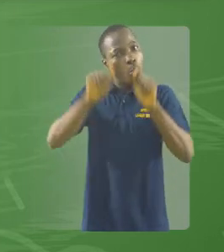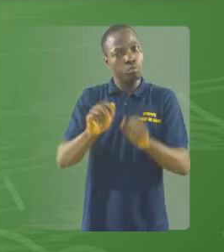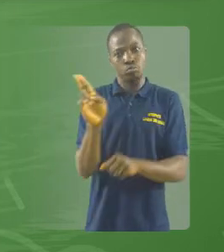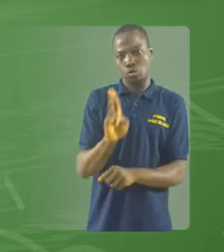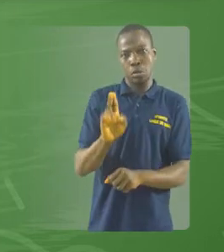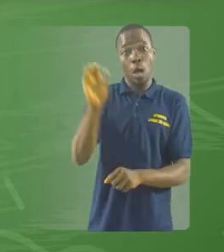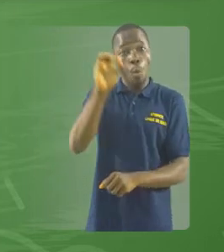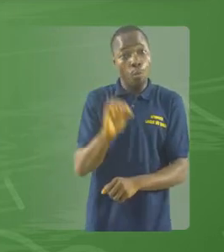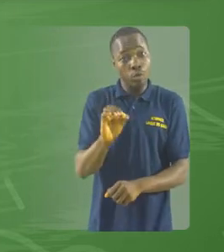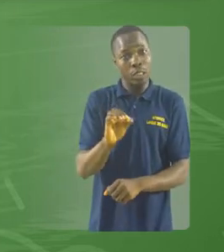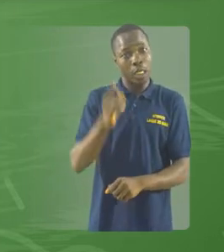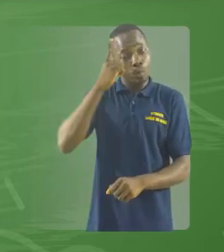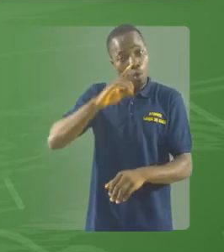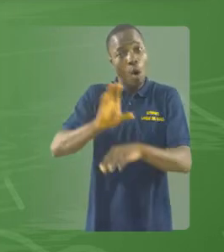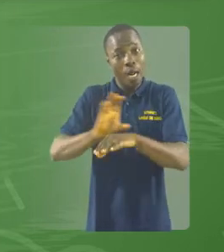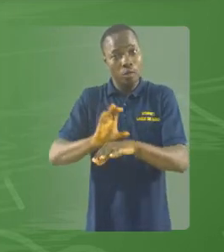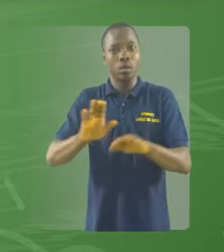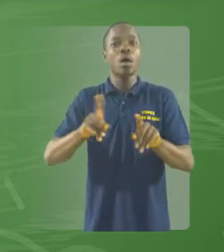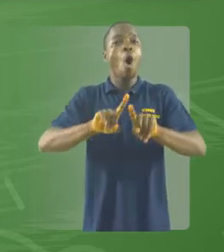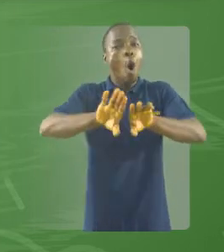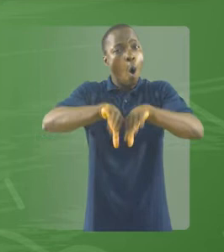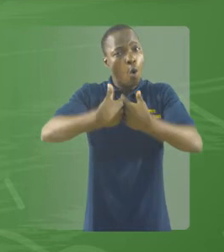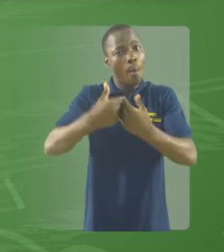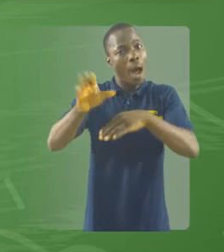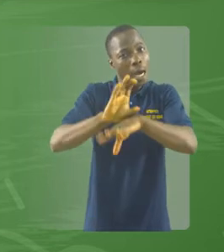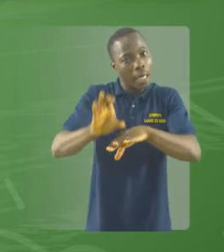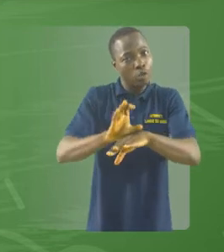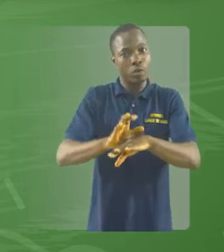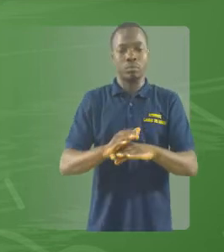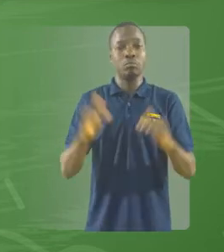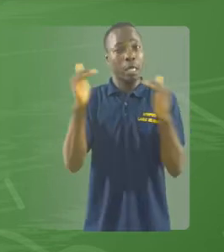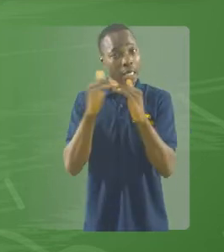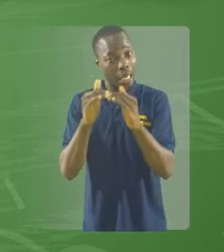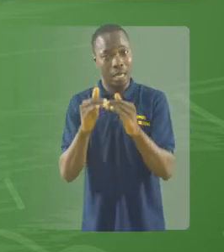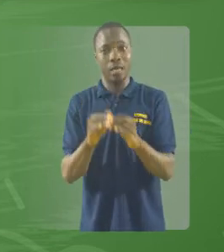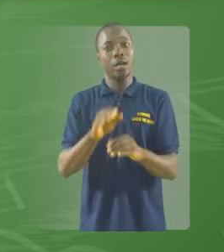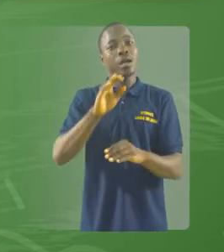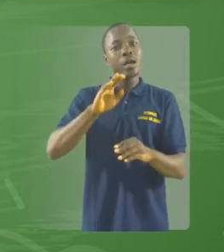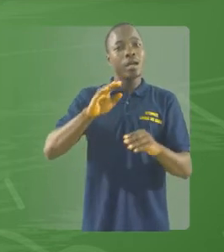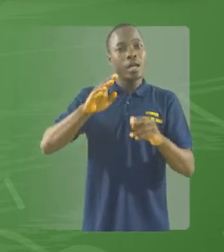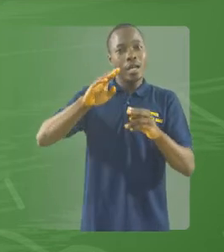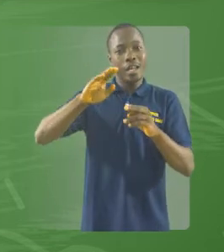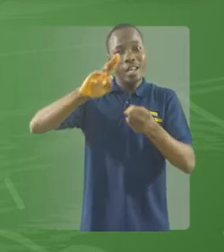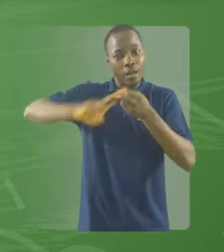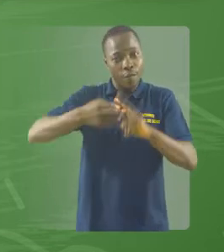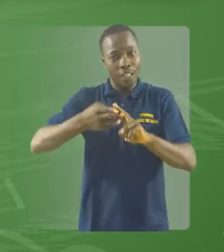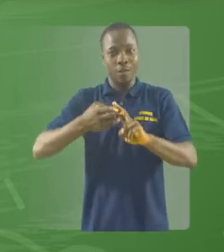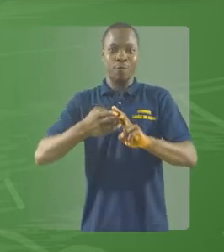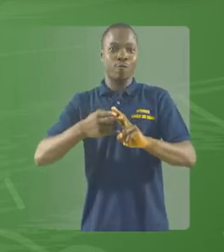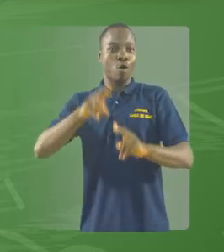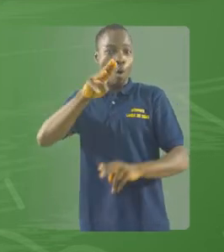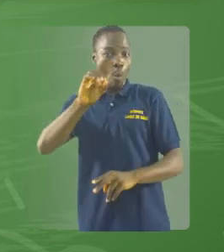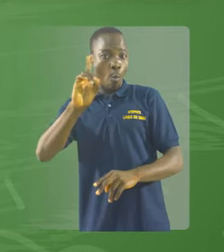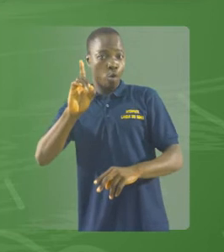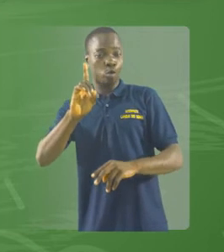pourcentage. Donc, fréquence en pourcentage est égale à effectif de la modalité sur